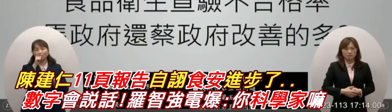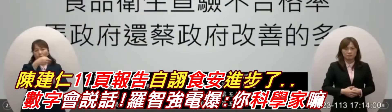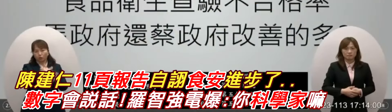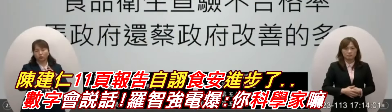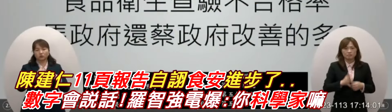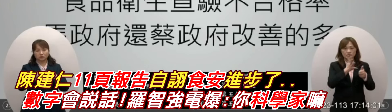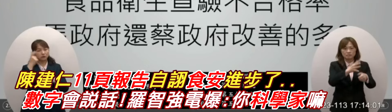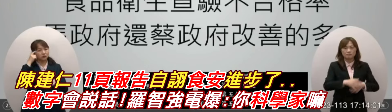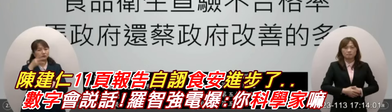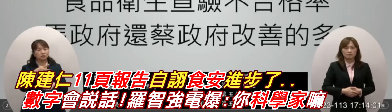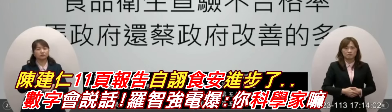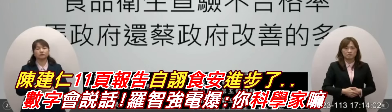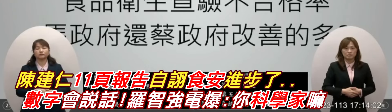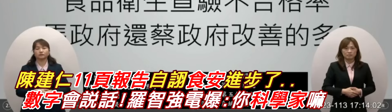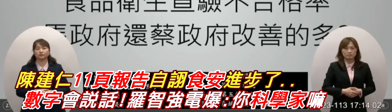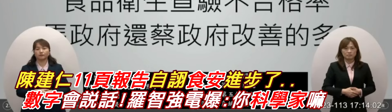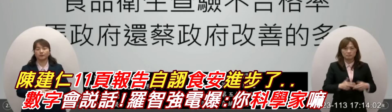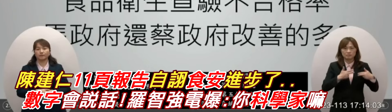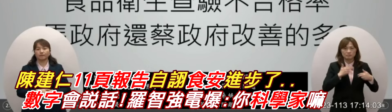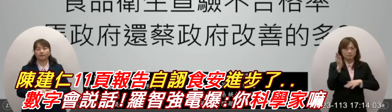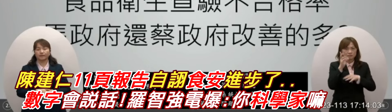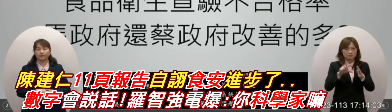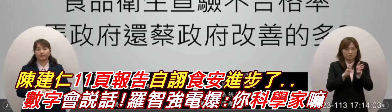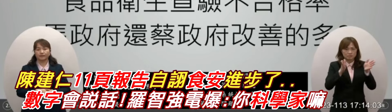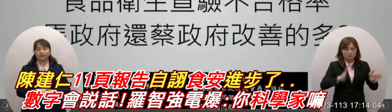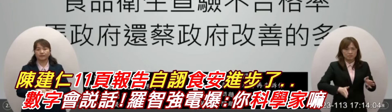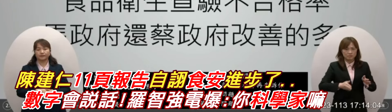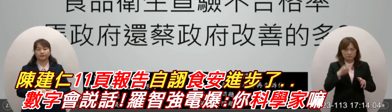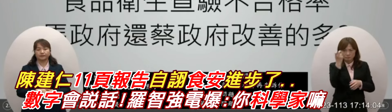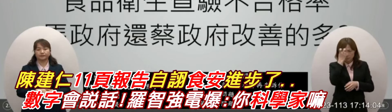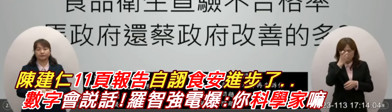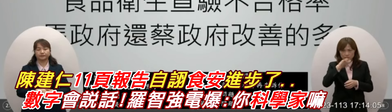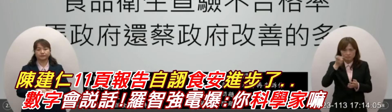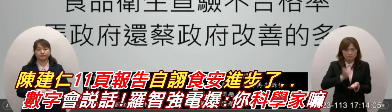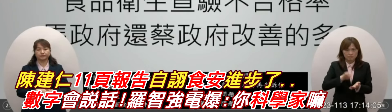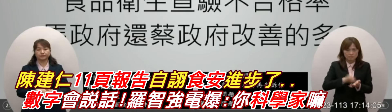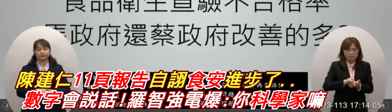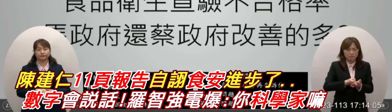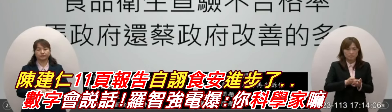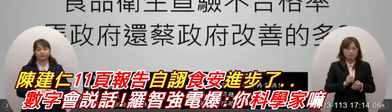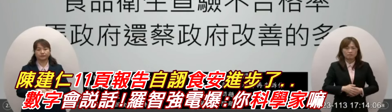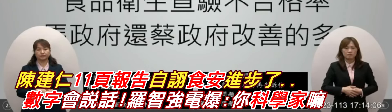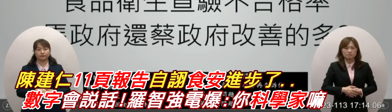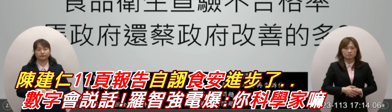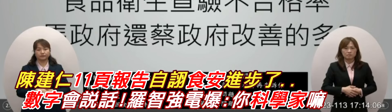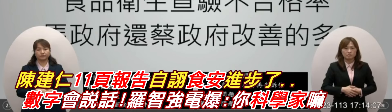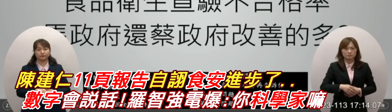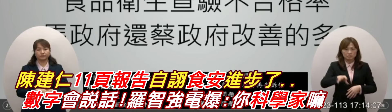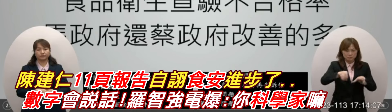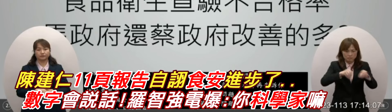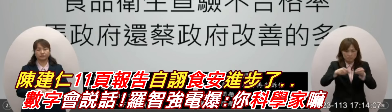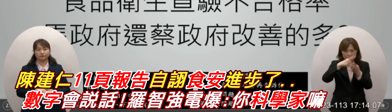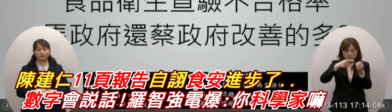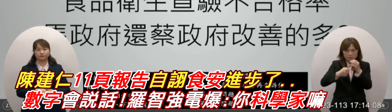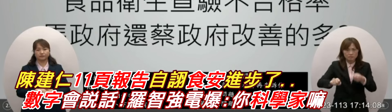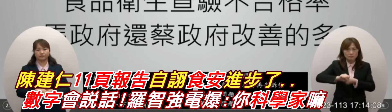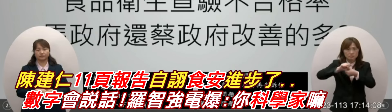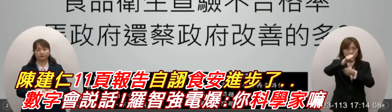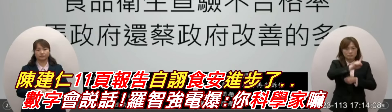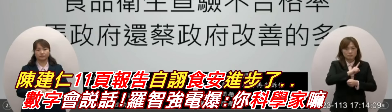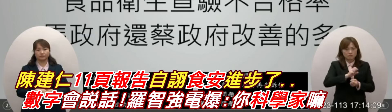问蔡政府加强稽查检验部分，大幅提高食品的抽验件数，这是你报告里